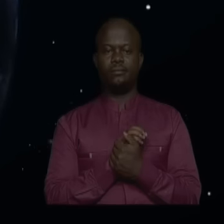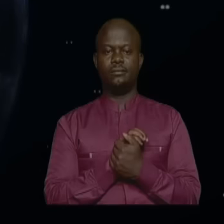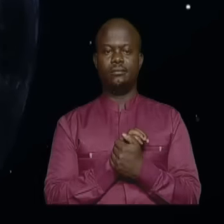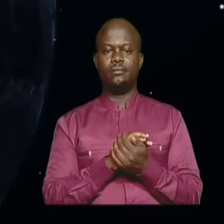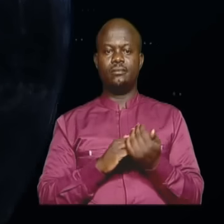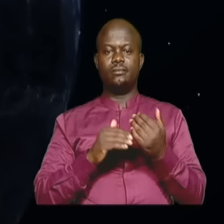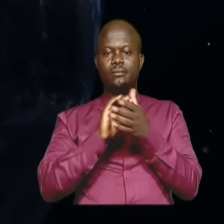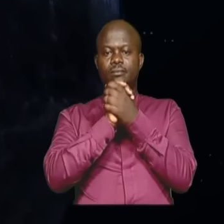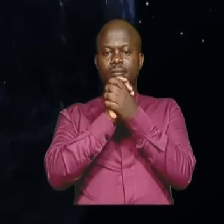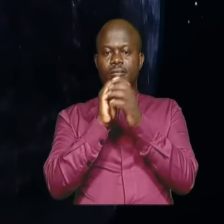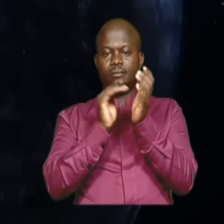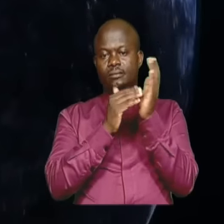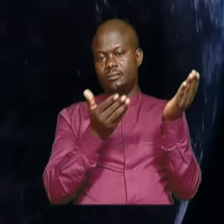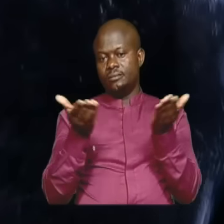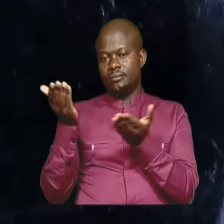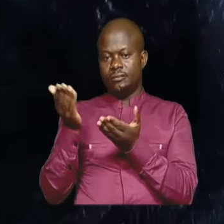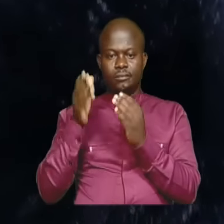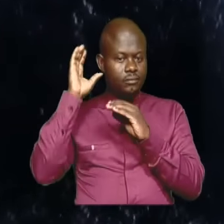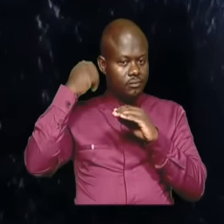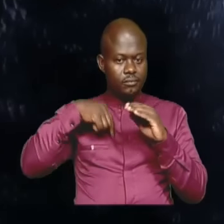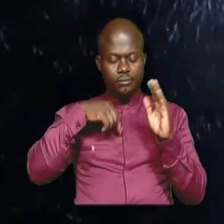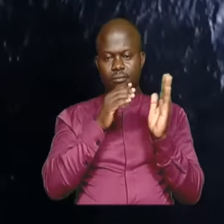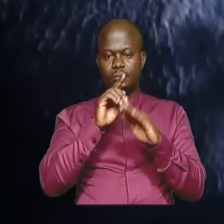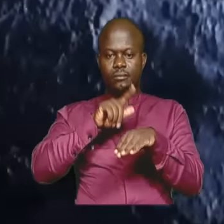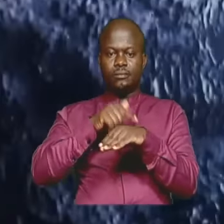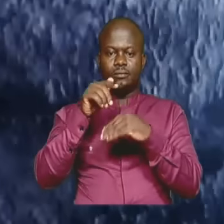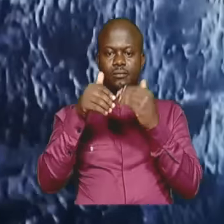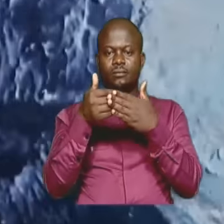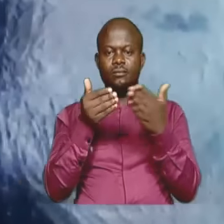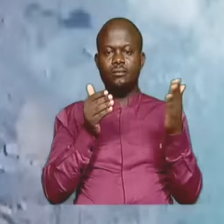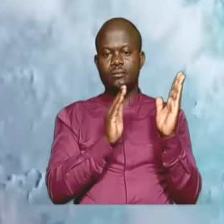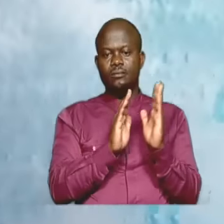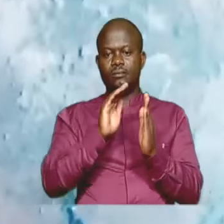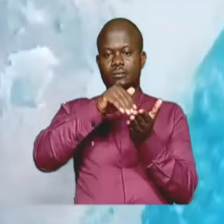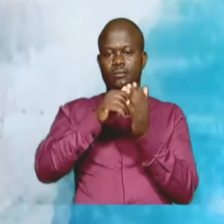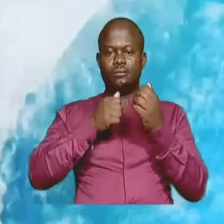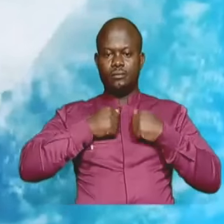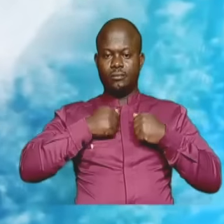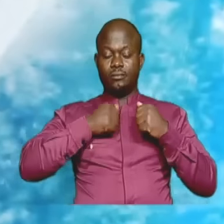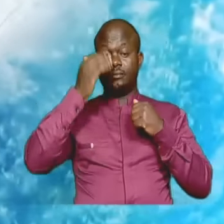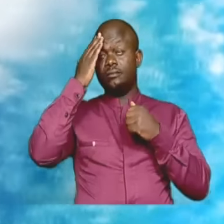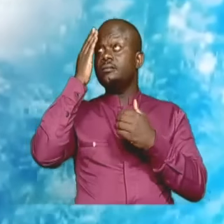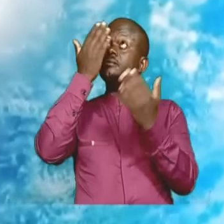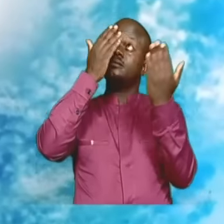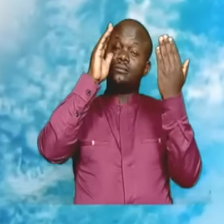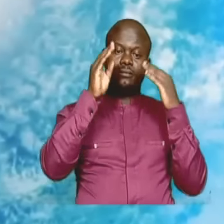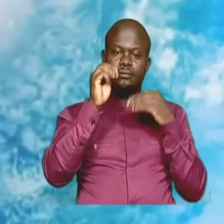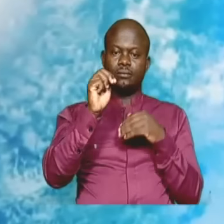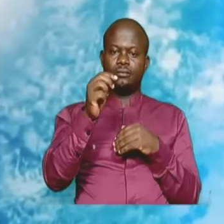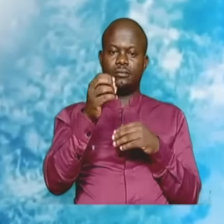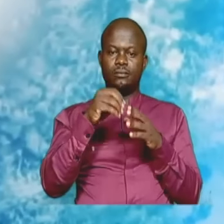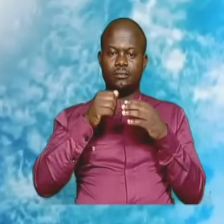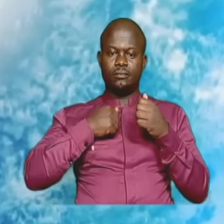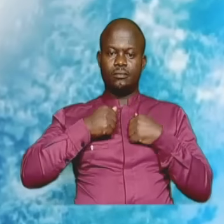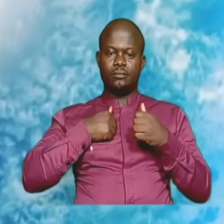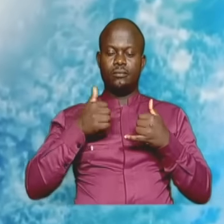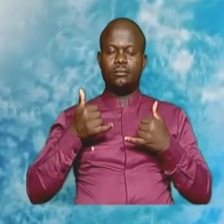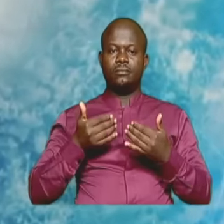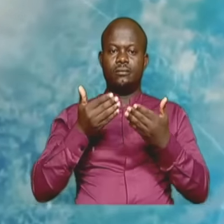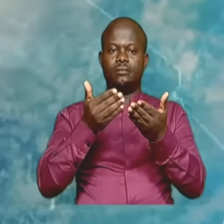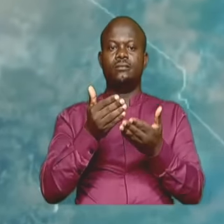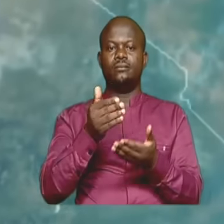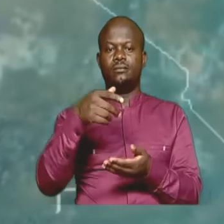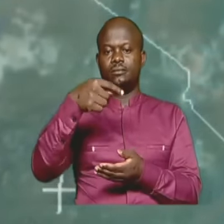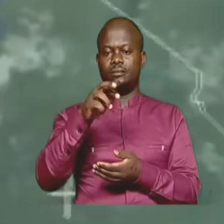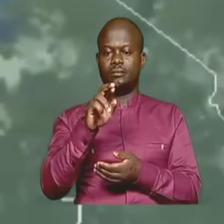Turabasuhuje kandi tubahaye ikaze ku makuru y'iteganya gihe mutegurirwa n'ikigo cy'u Rwanda cy'ubumenyi bw'ikirere Meteo Rwanda. Mukaba mugiye kuyagezwaho nanjye